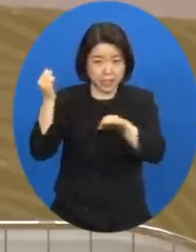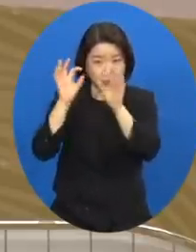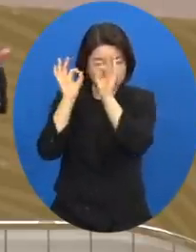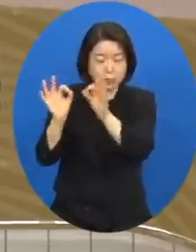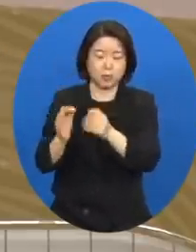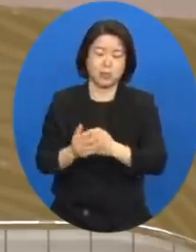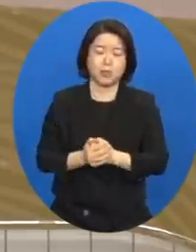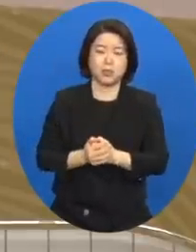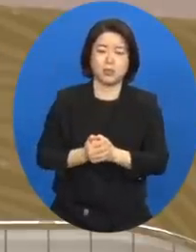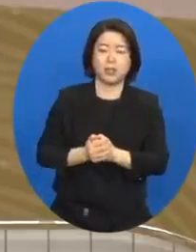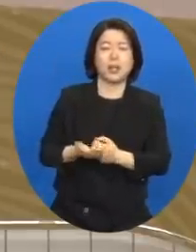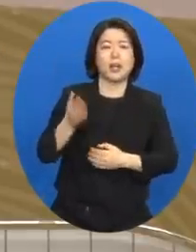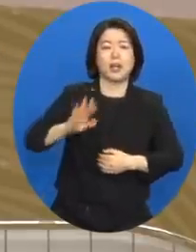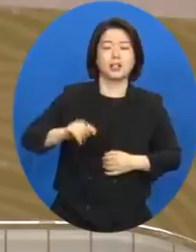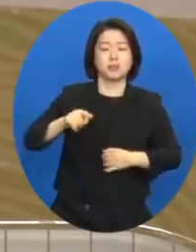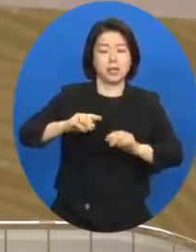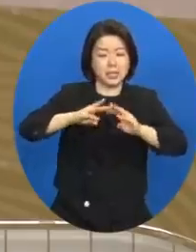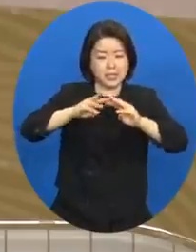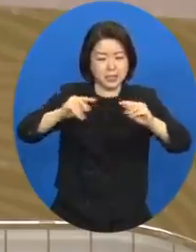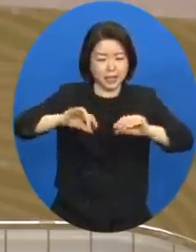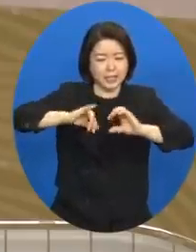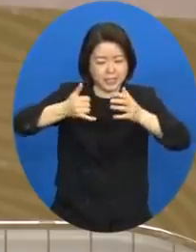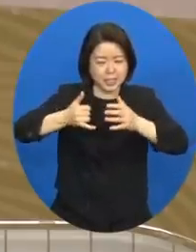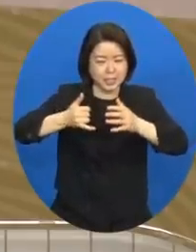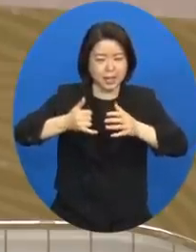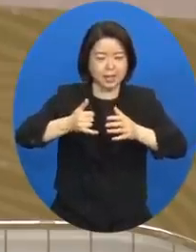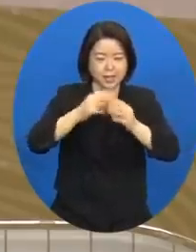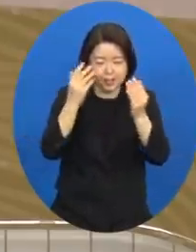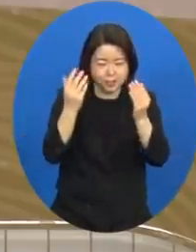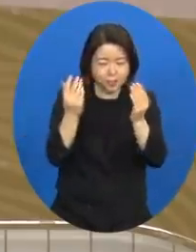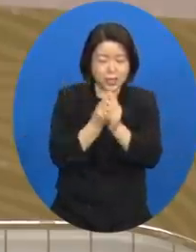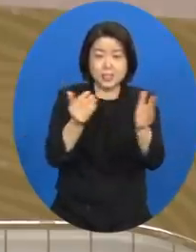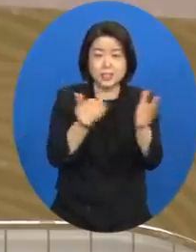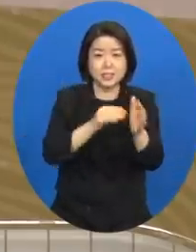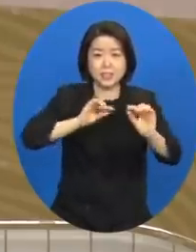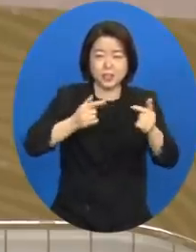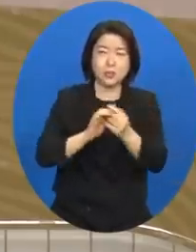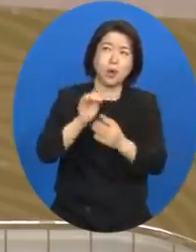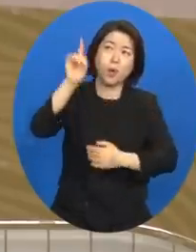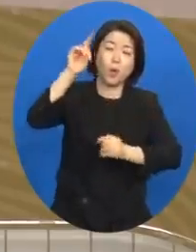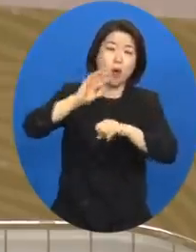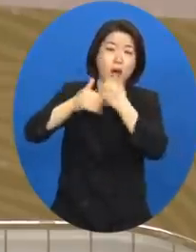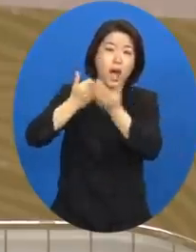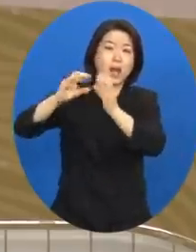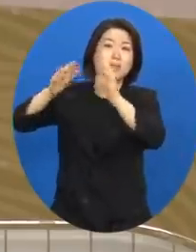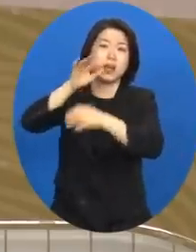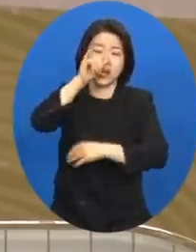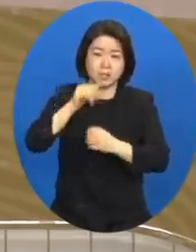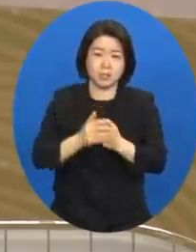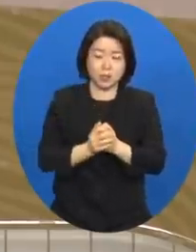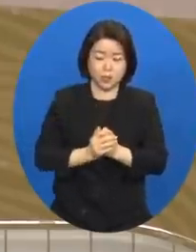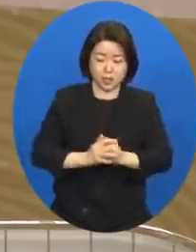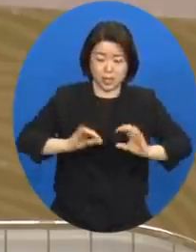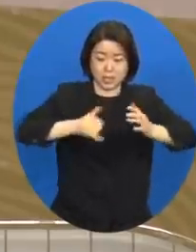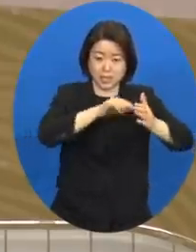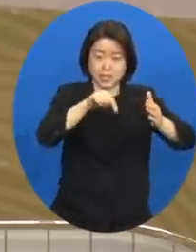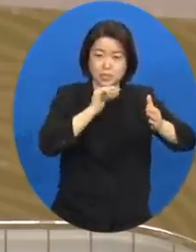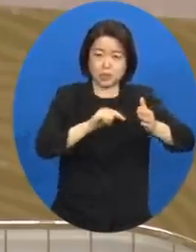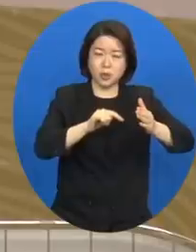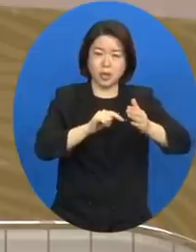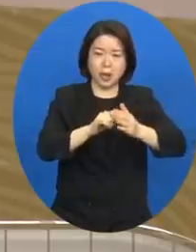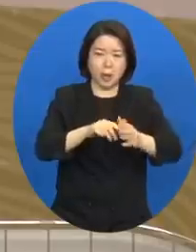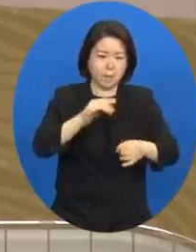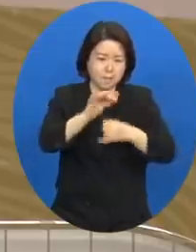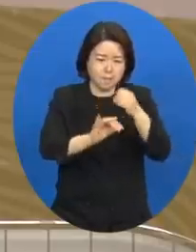이 땅이 전부가 아니고 하나님의 나라가 있습니다. 우리가 사는 생애가 100년도 못 되는 이 육신으로 사는 생애가